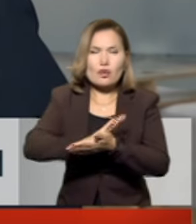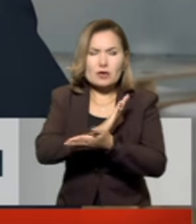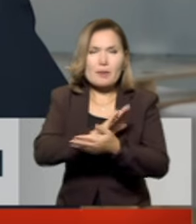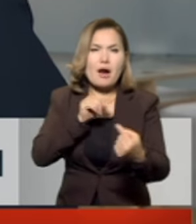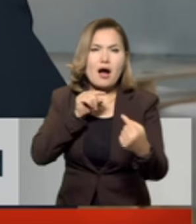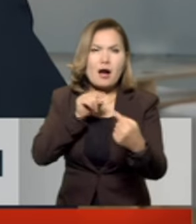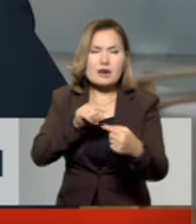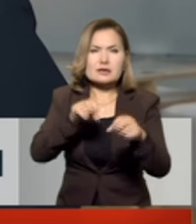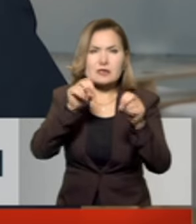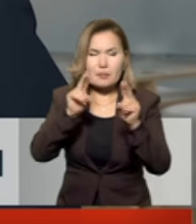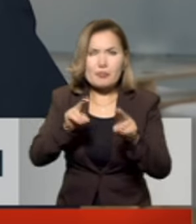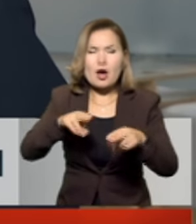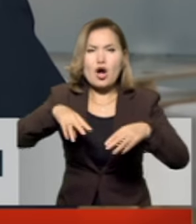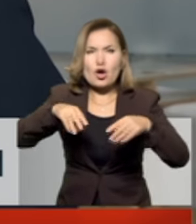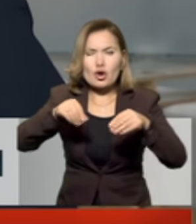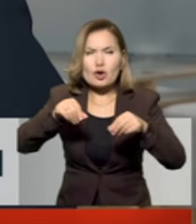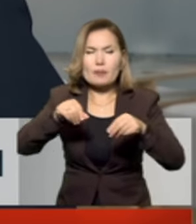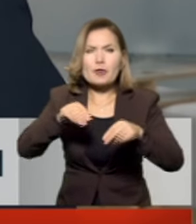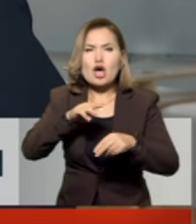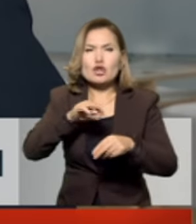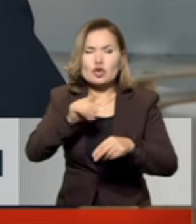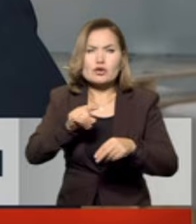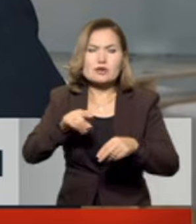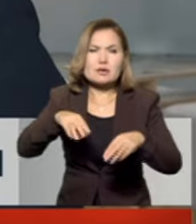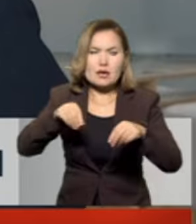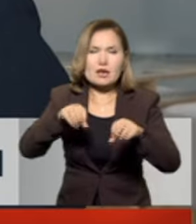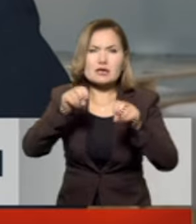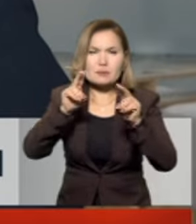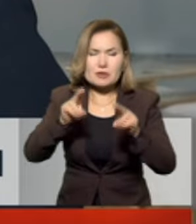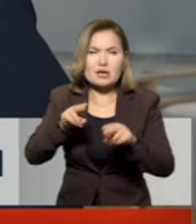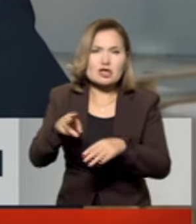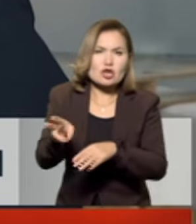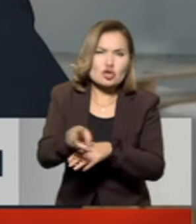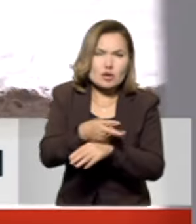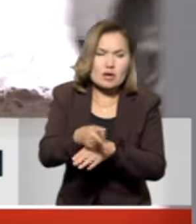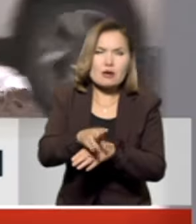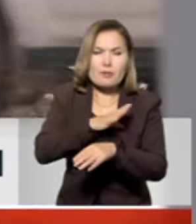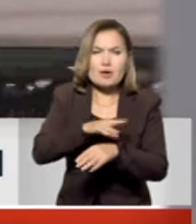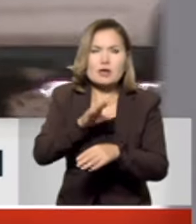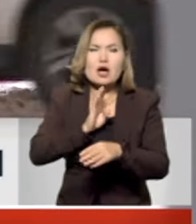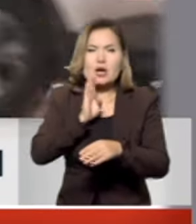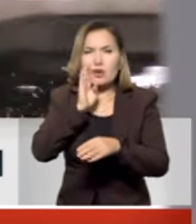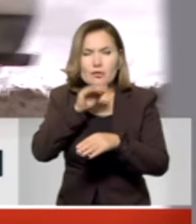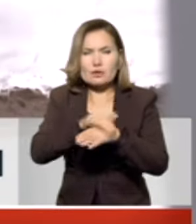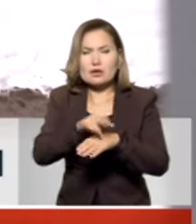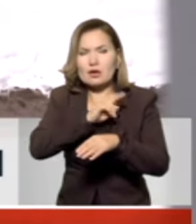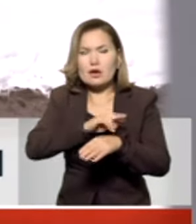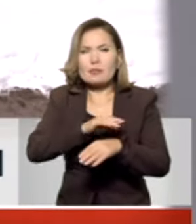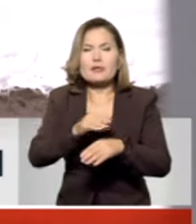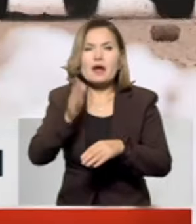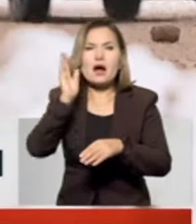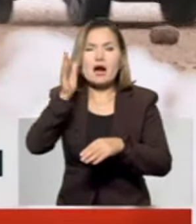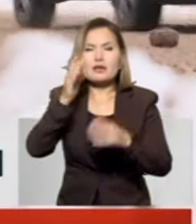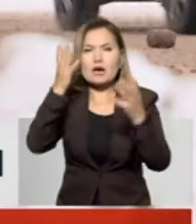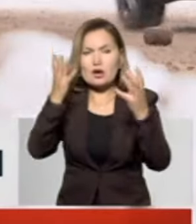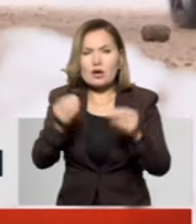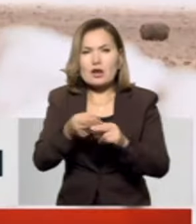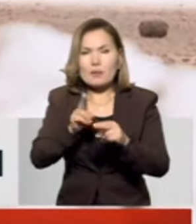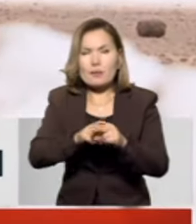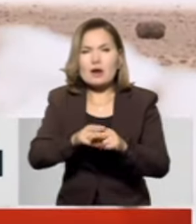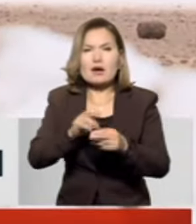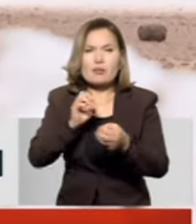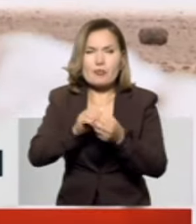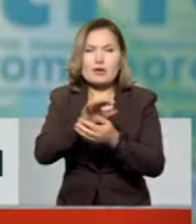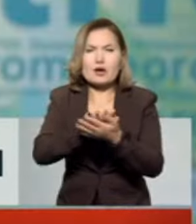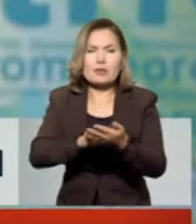қарсы құм, тұз секілді арнайы материалдарды төсеуде. Қазгидромет алдағы күндері ауа райы